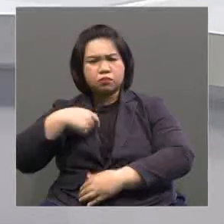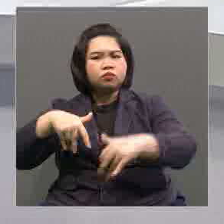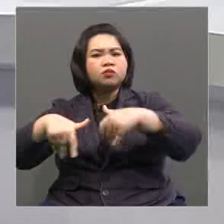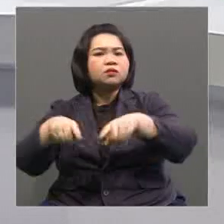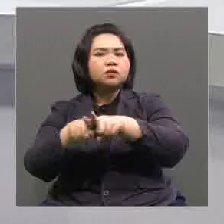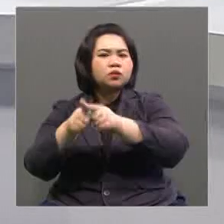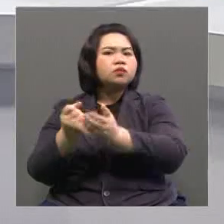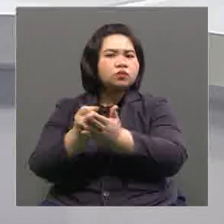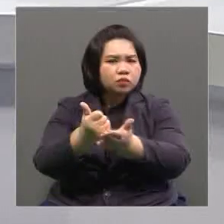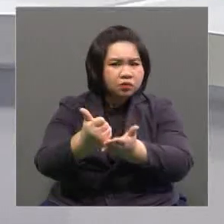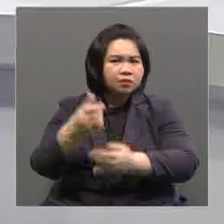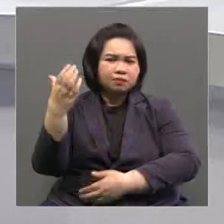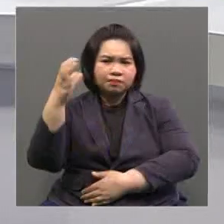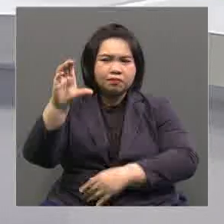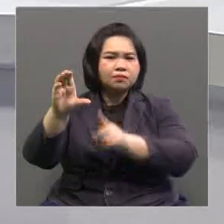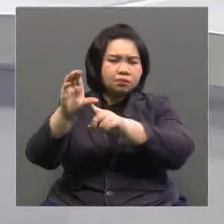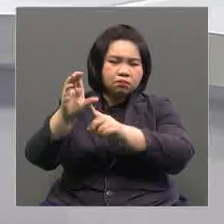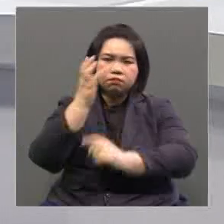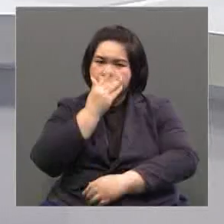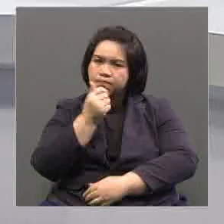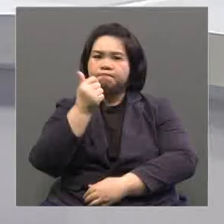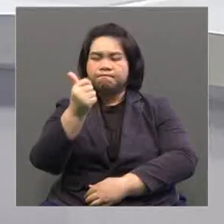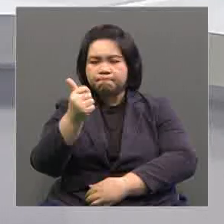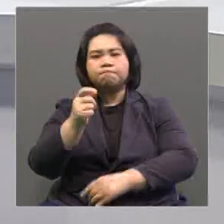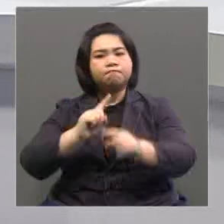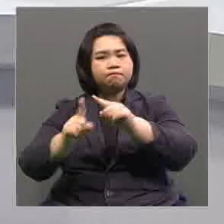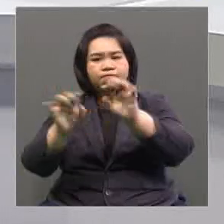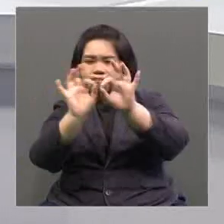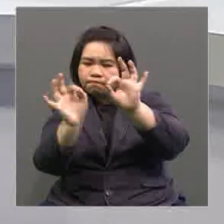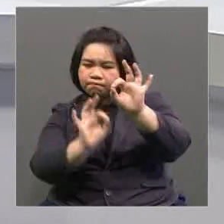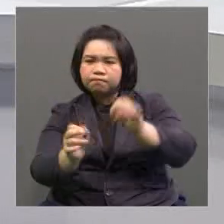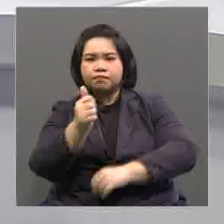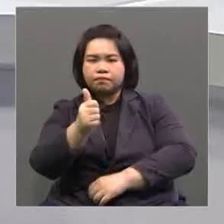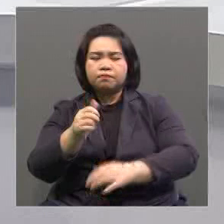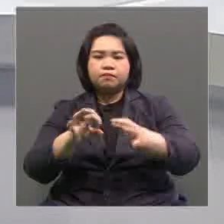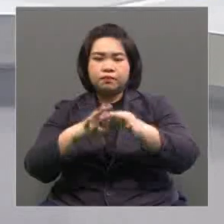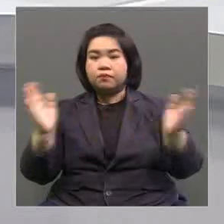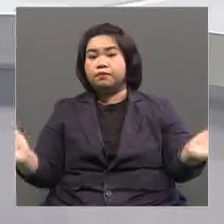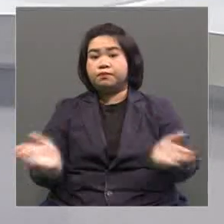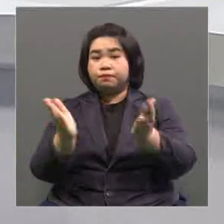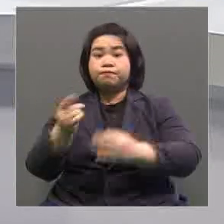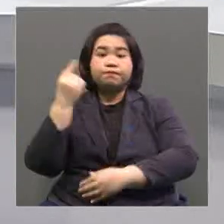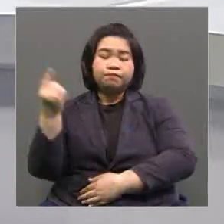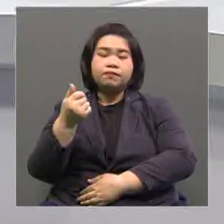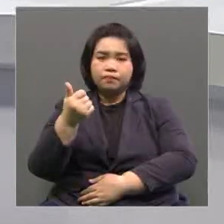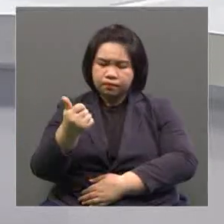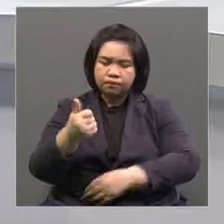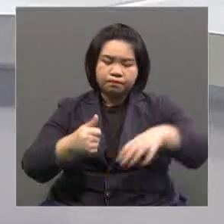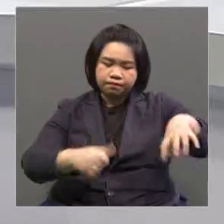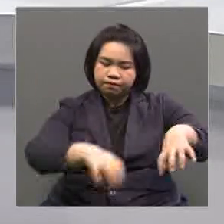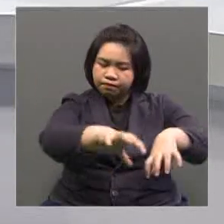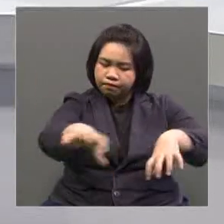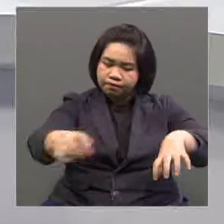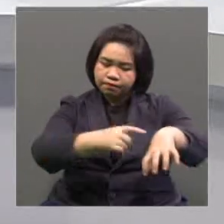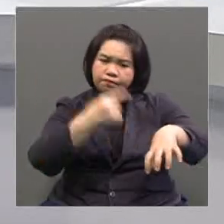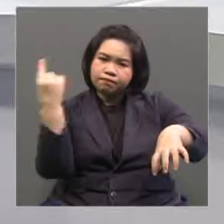ได้นะครับโพสต์ในเรื่องราวของสิ่งต่างๆที่ที่เป็นส่วนดีในการผลักดันสร้างความน่าเชื่อถือทั้งแหล่งท่องเที่ยวหรือว่า